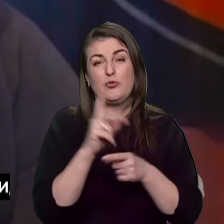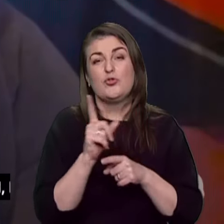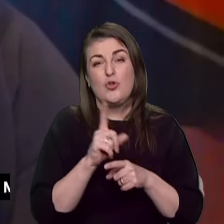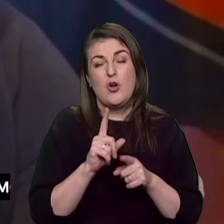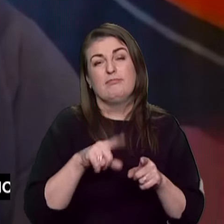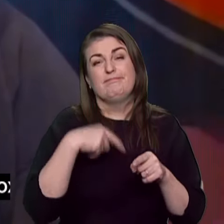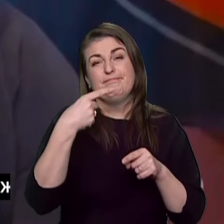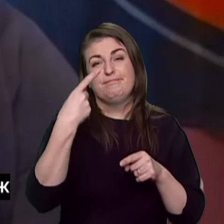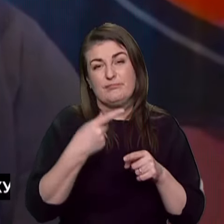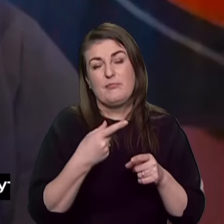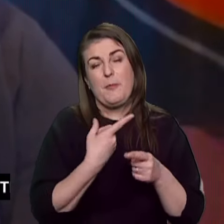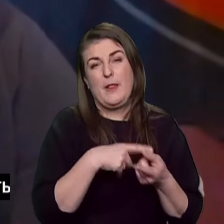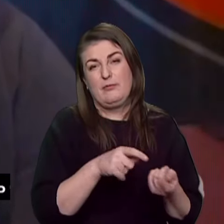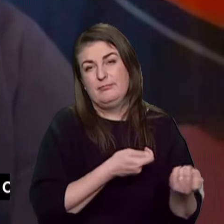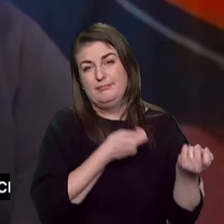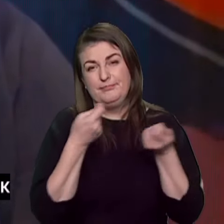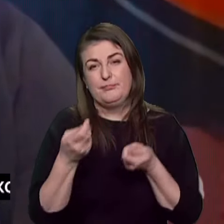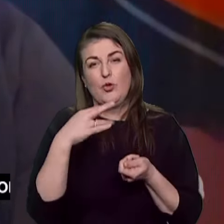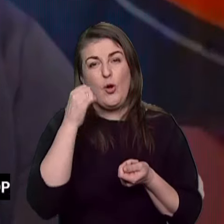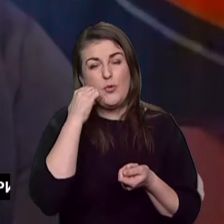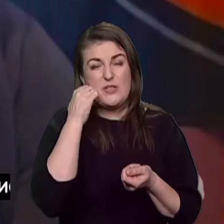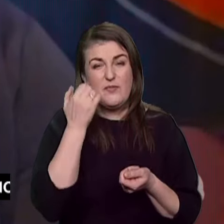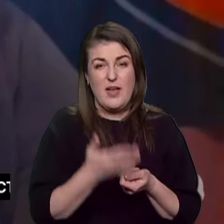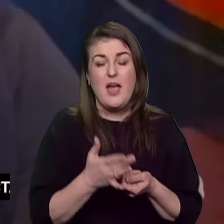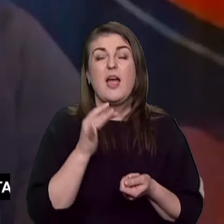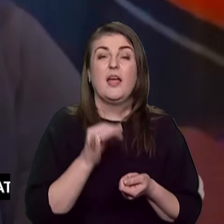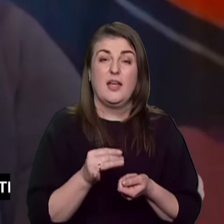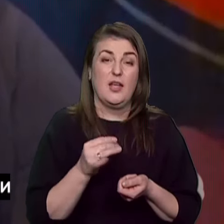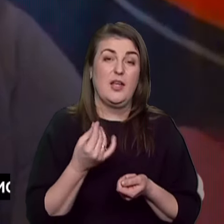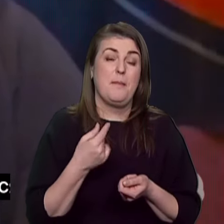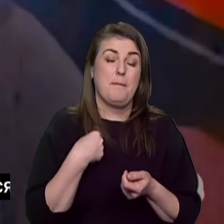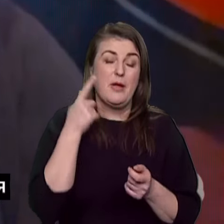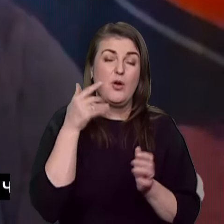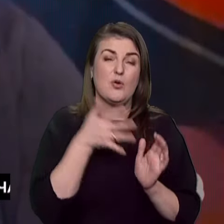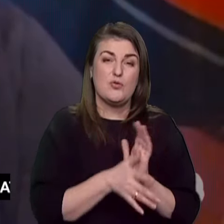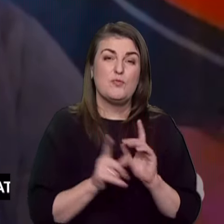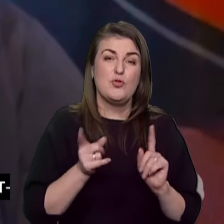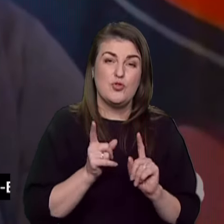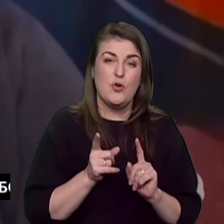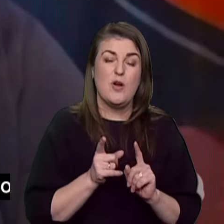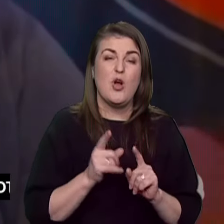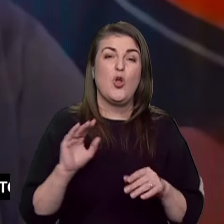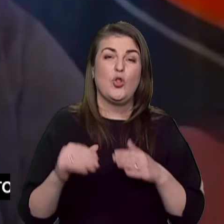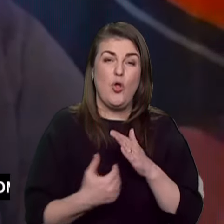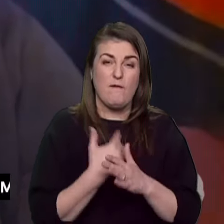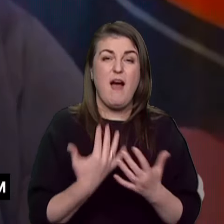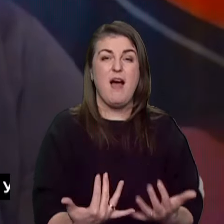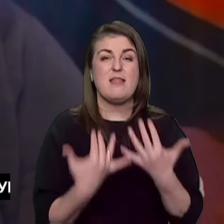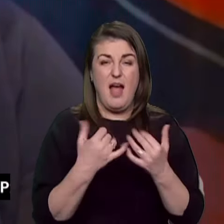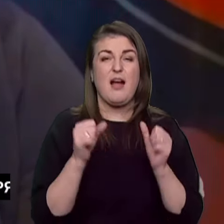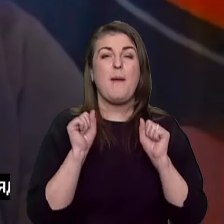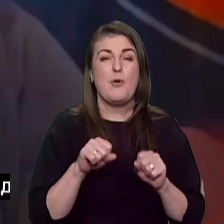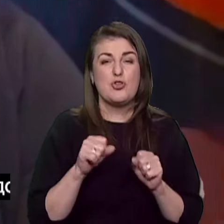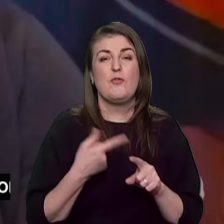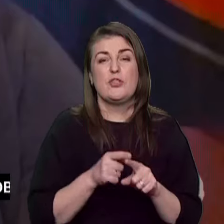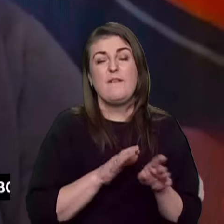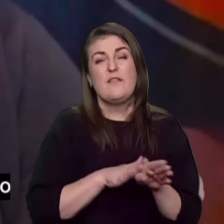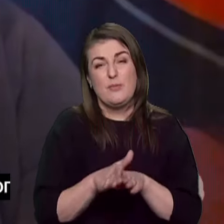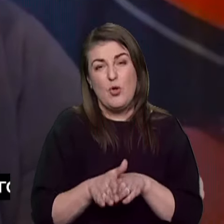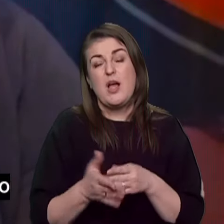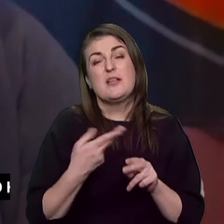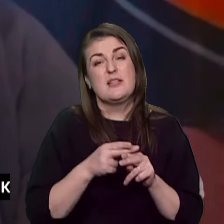чергові борти надійшли до Москви. І, власне, ми розуміли, що нова атака можлива. Вона відбулася. І